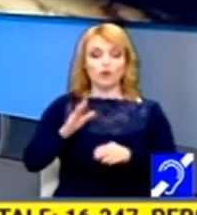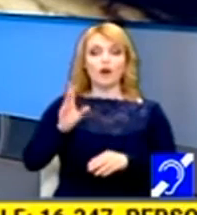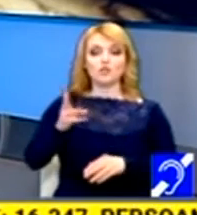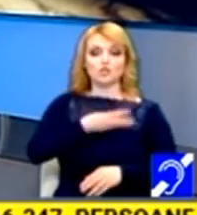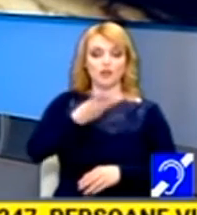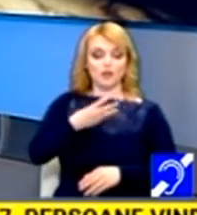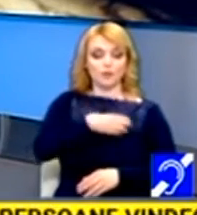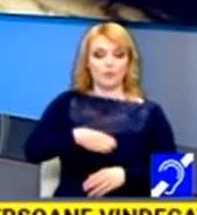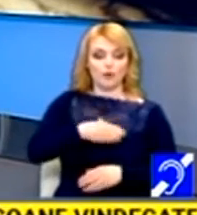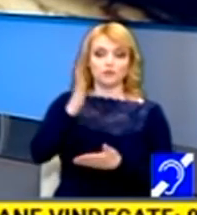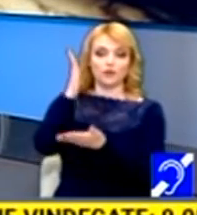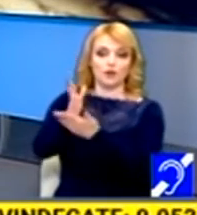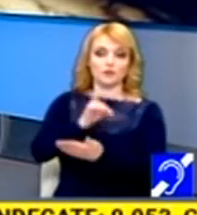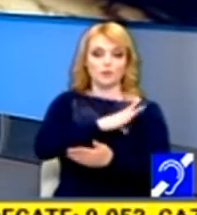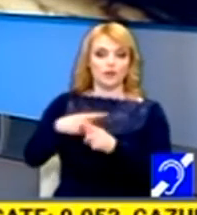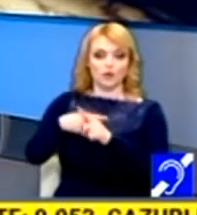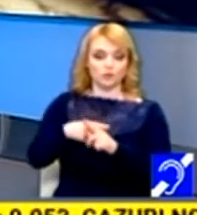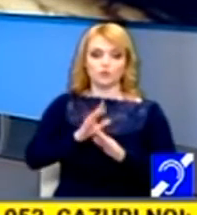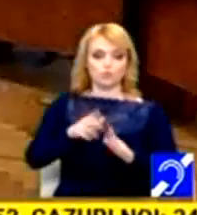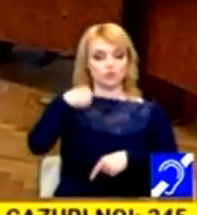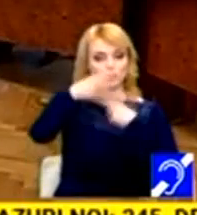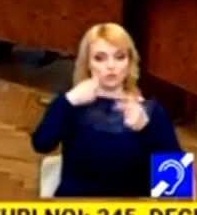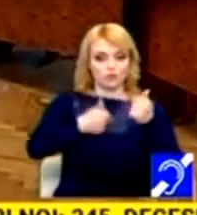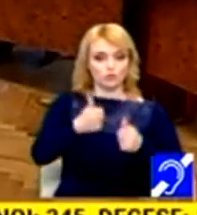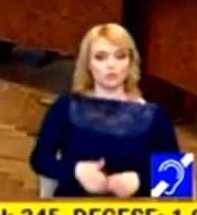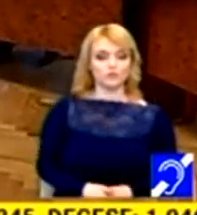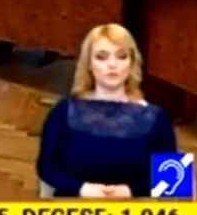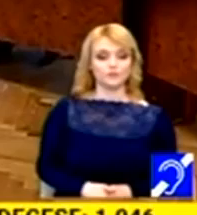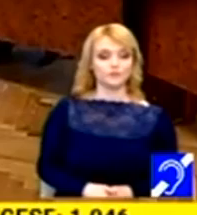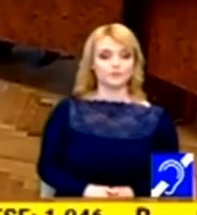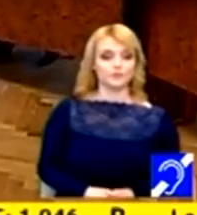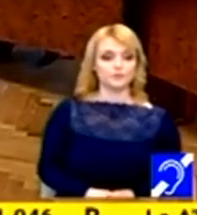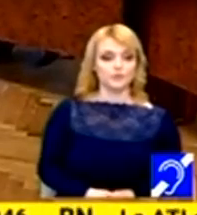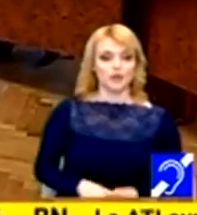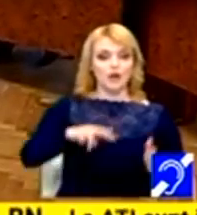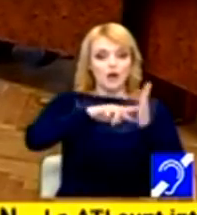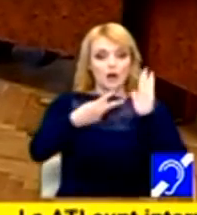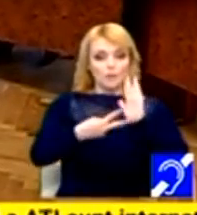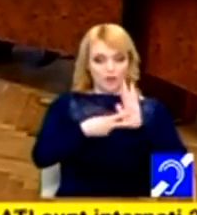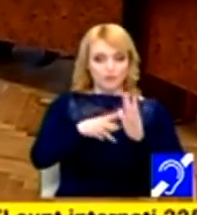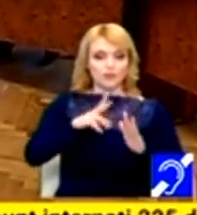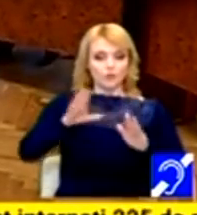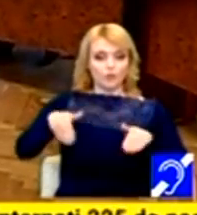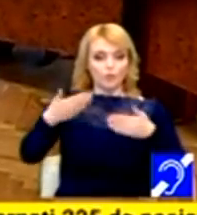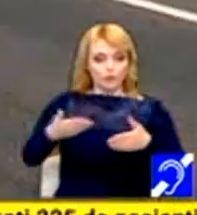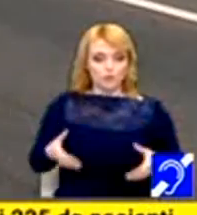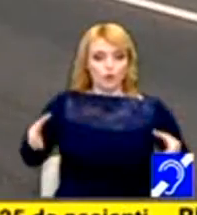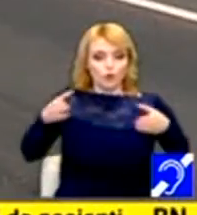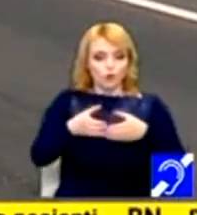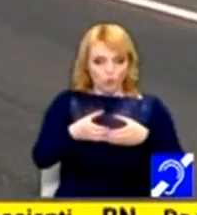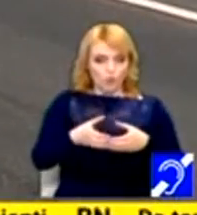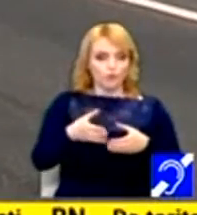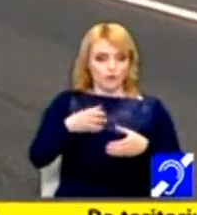primarul Ion Ceban, direct din Belarus. La Planul elaborat de un grup de consilieri